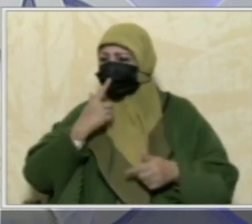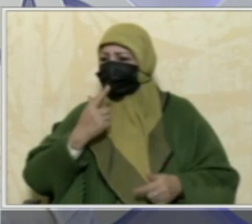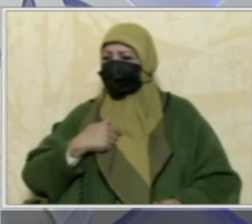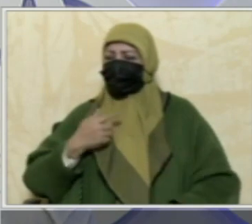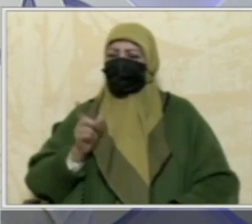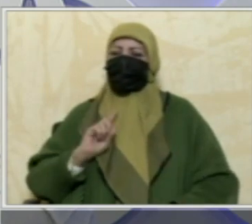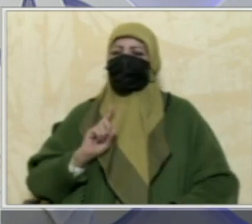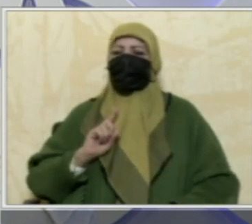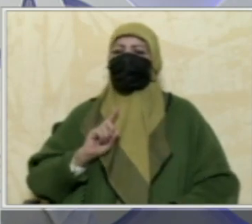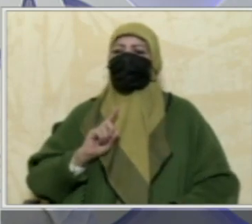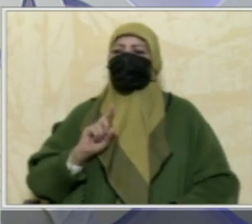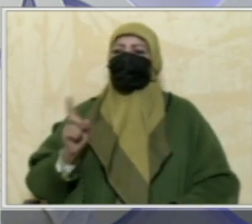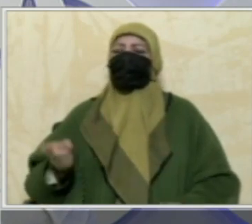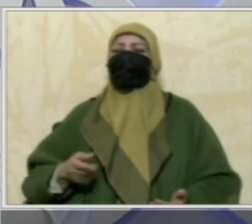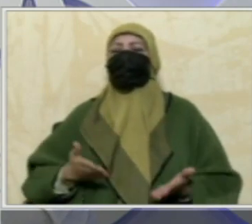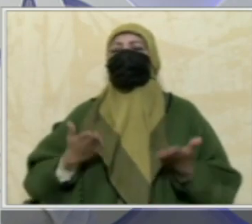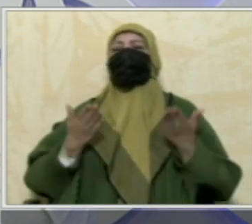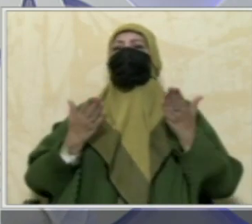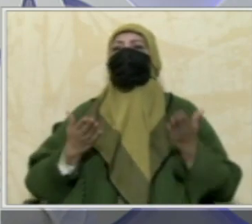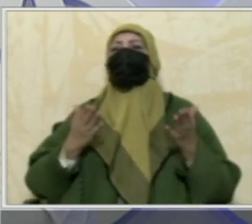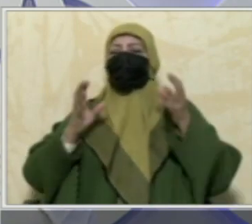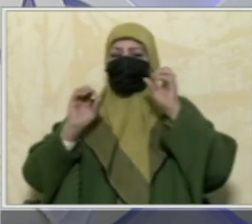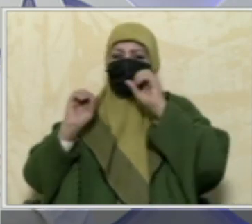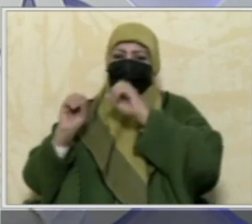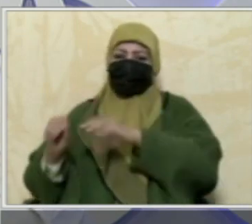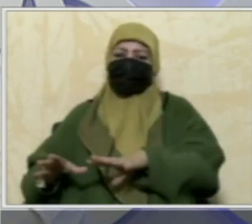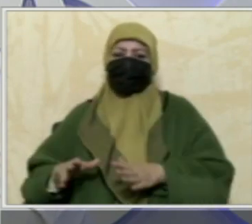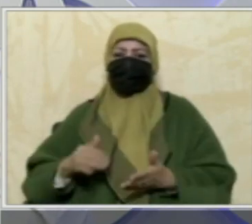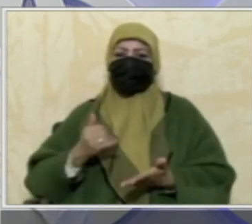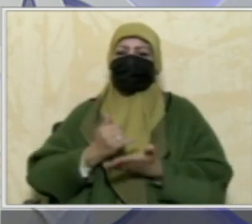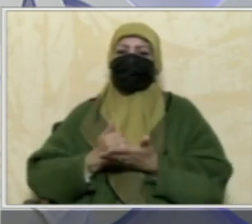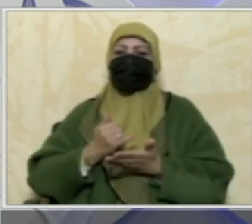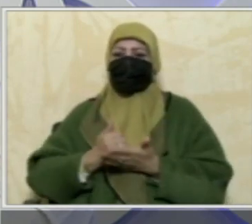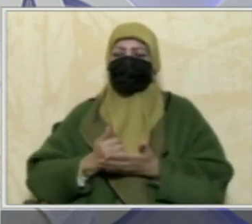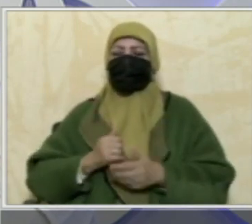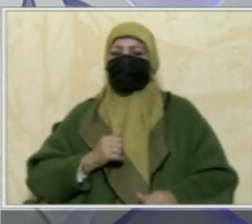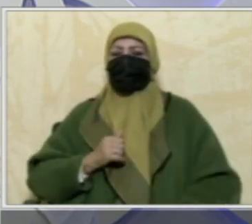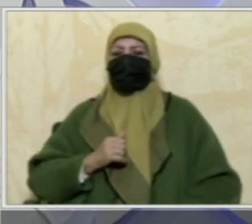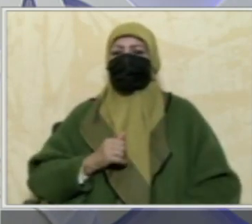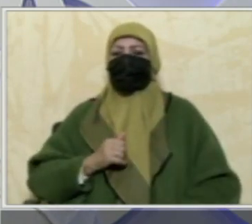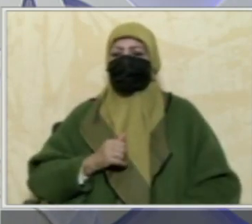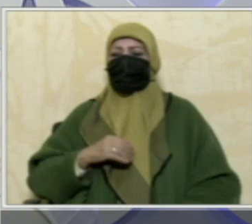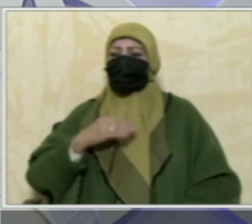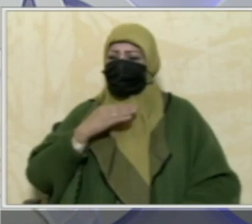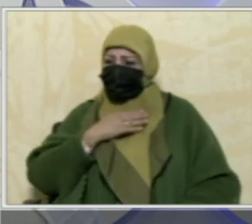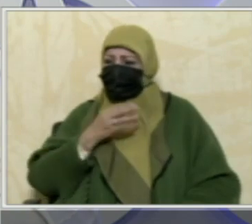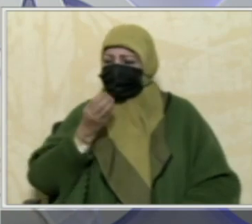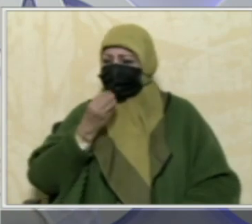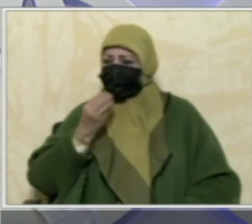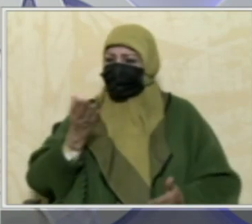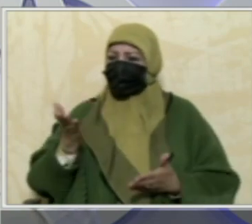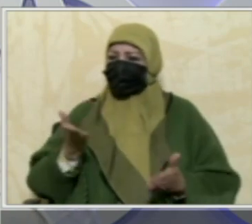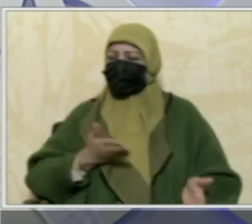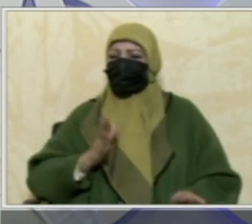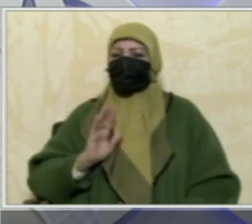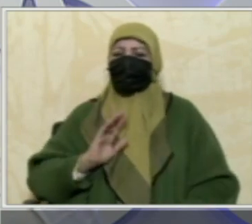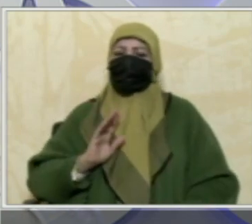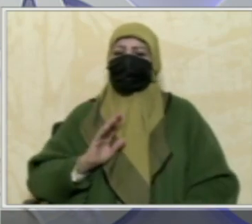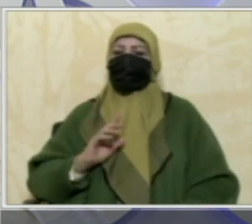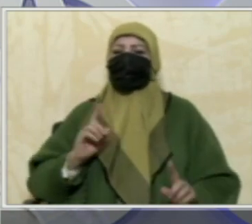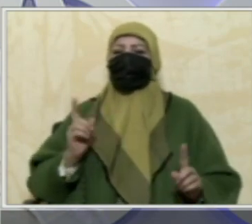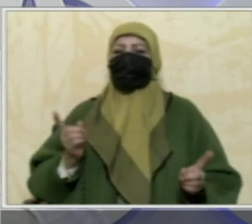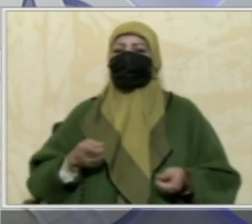الدعاء ما حكم ما نسميه الان ديروا له زرده والله كذا هذه المساله راهي تحتاج الى يعني